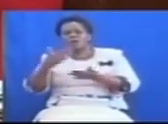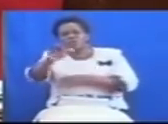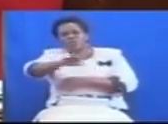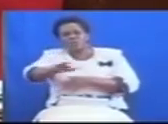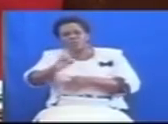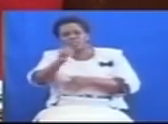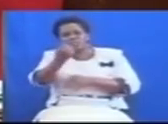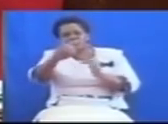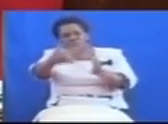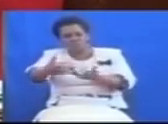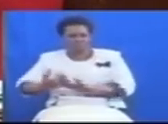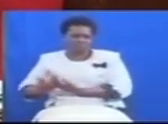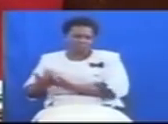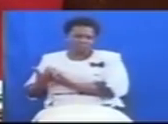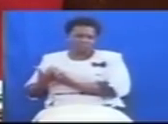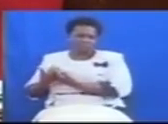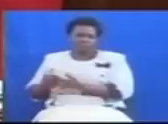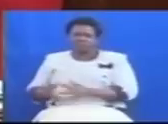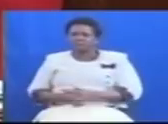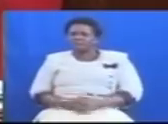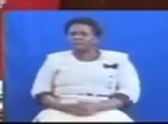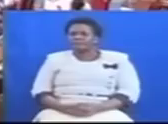wa ulipaji. Asante.